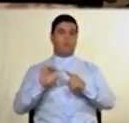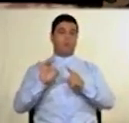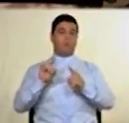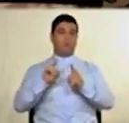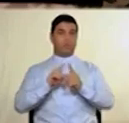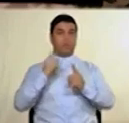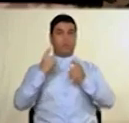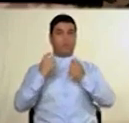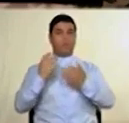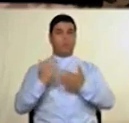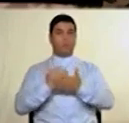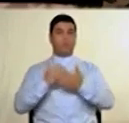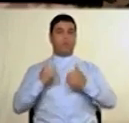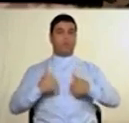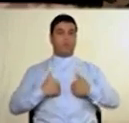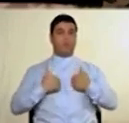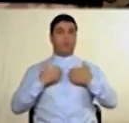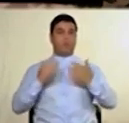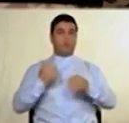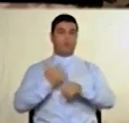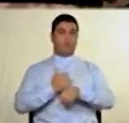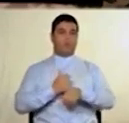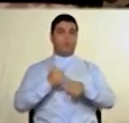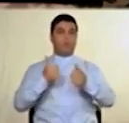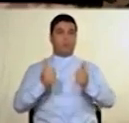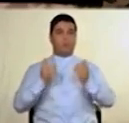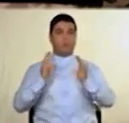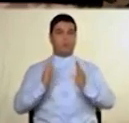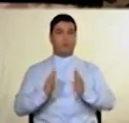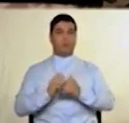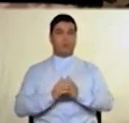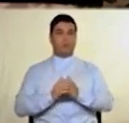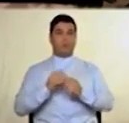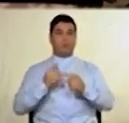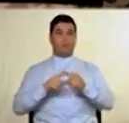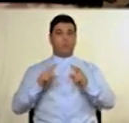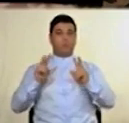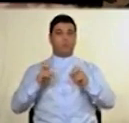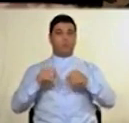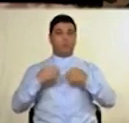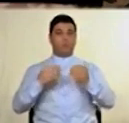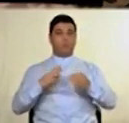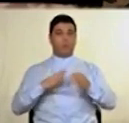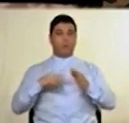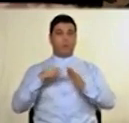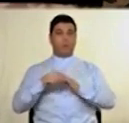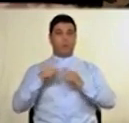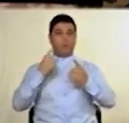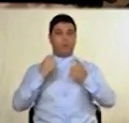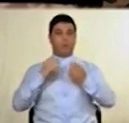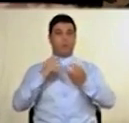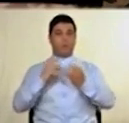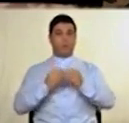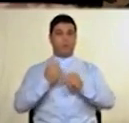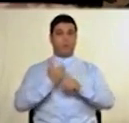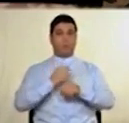haqida ma'lumot topishga harakat qilsangiz, o'ylaymanki, siz ushbu mavzuda berilgan, demak, ma'lumotlardan